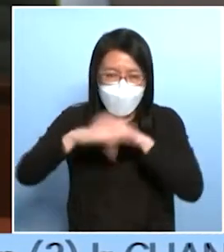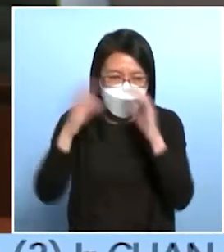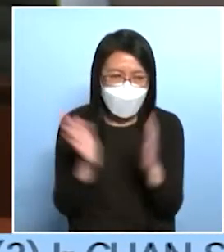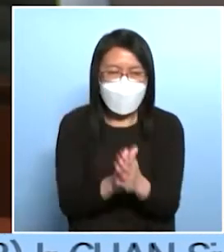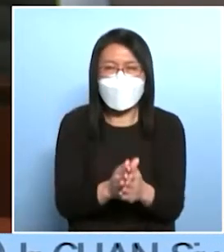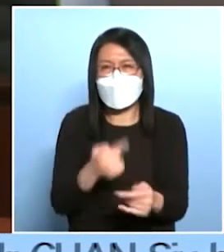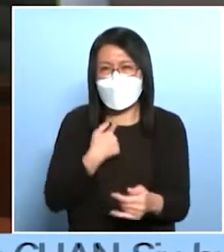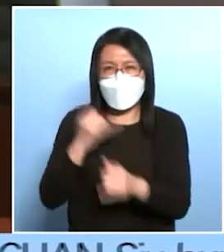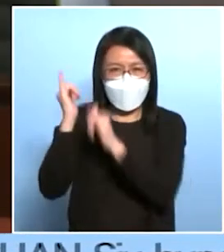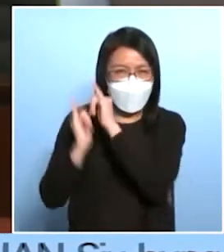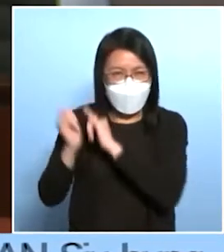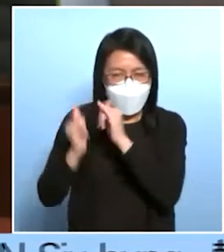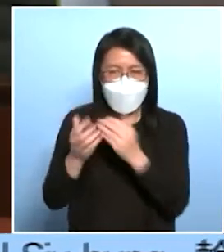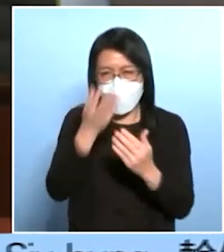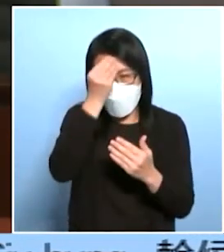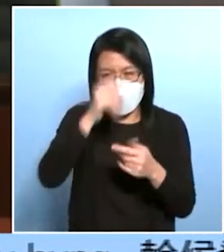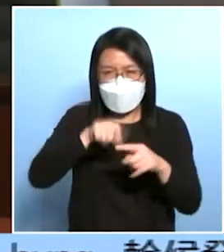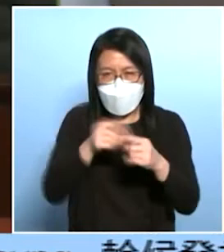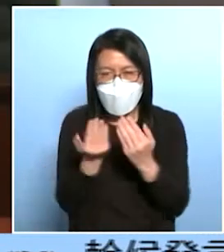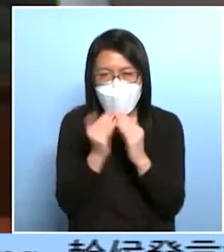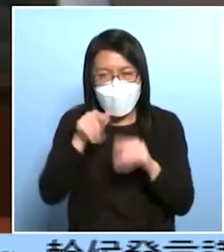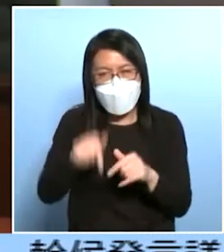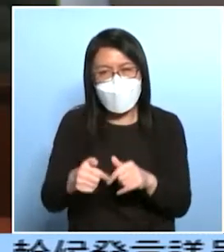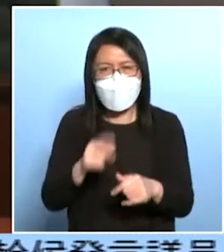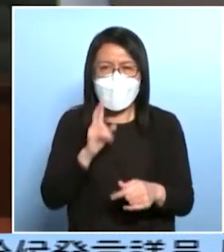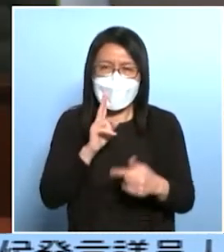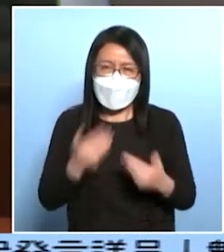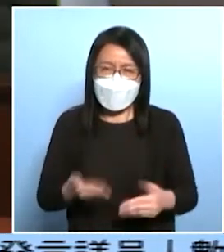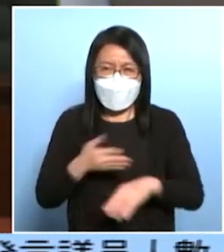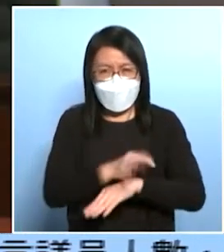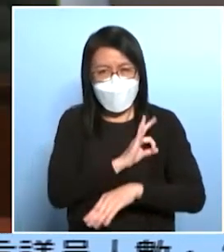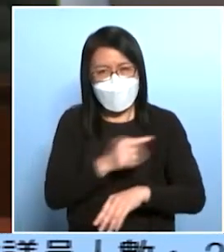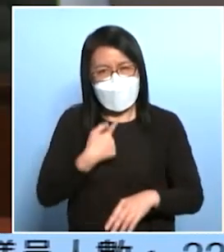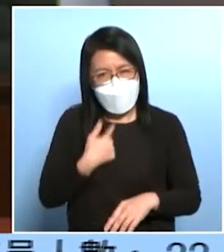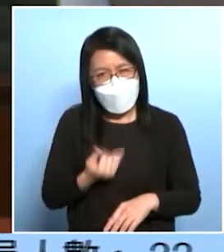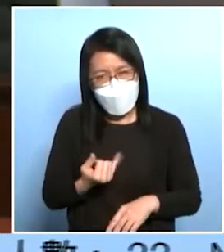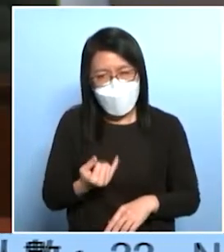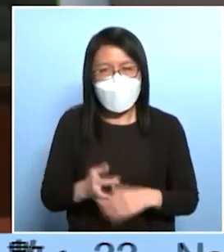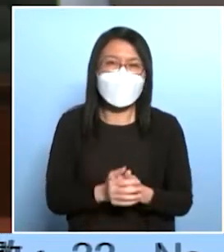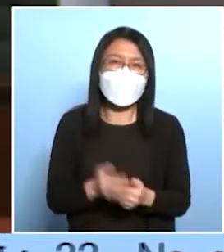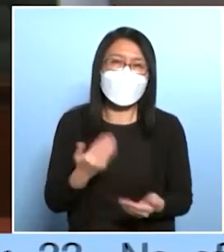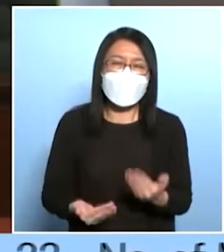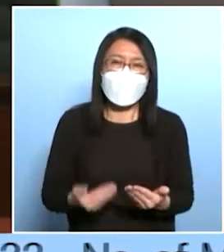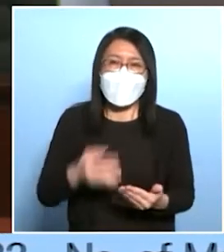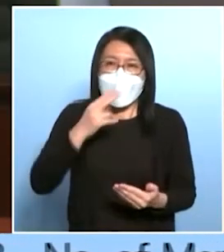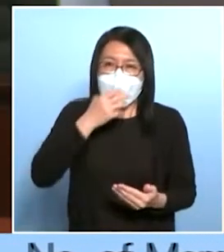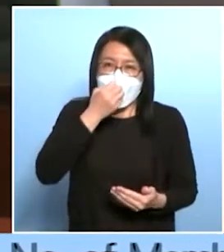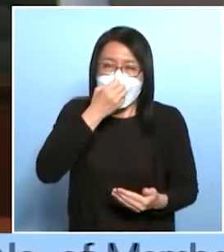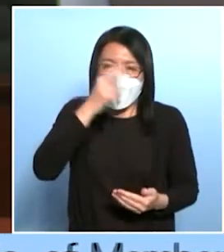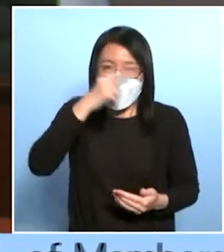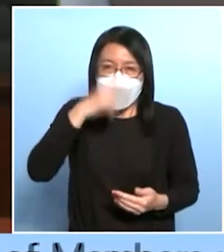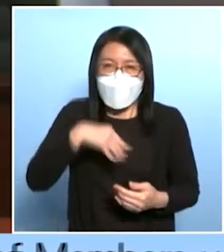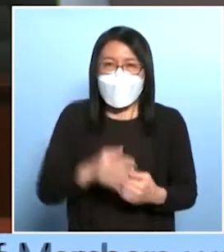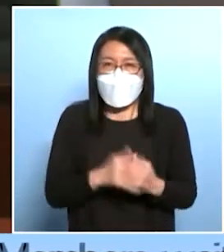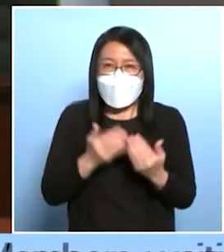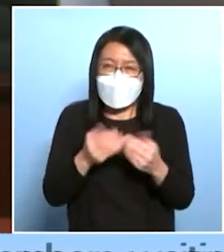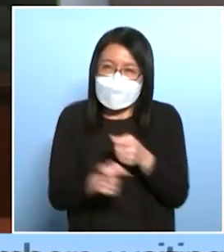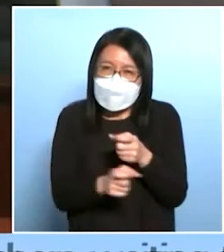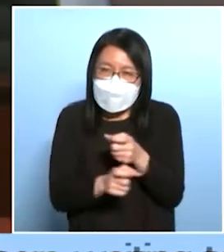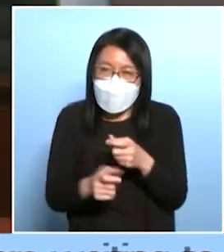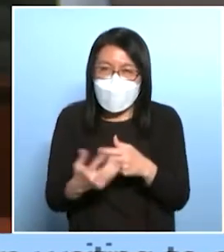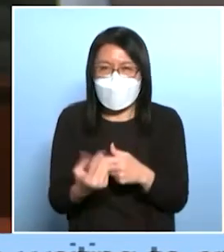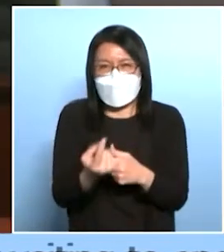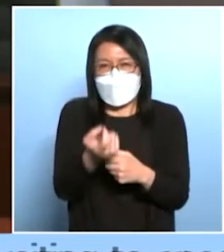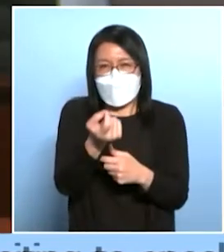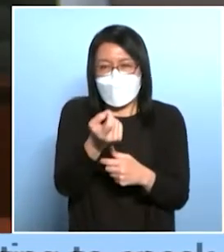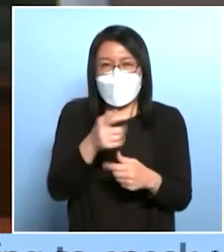傳統學術的大學，又是否符合今日社會的需要呢？本港經常被批評為產業單一，事實上有